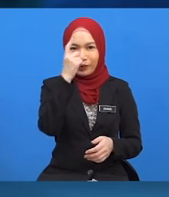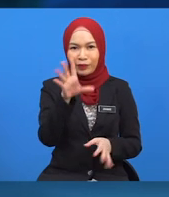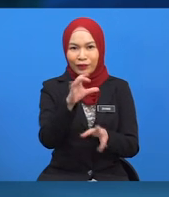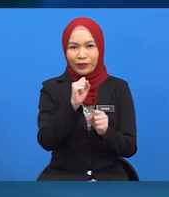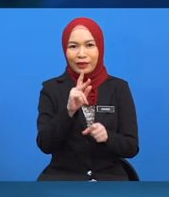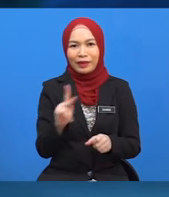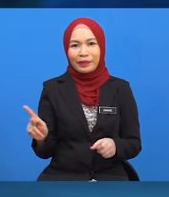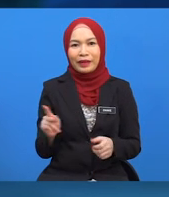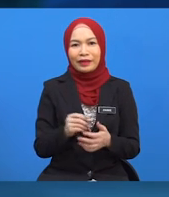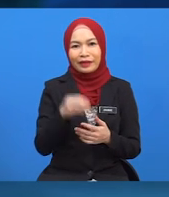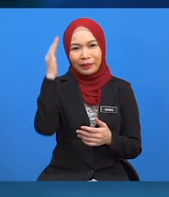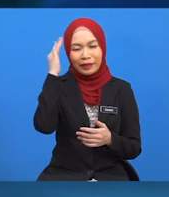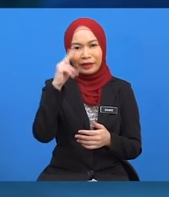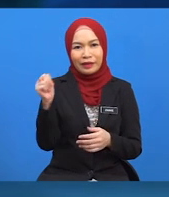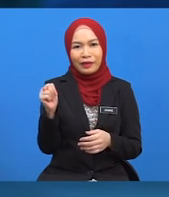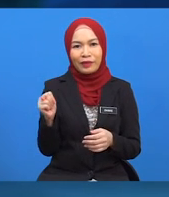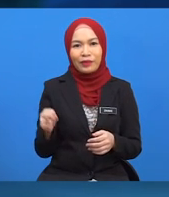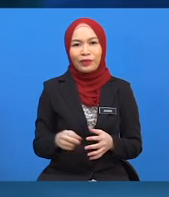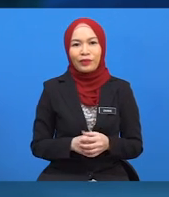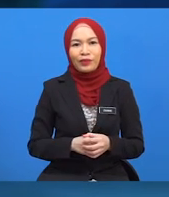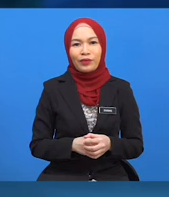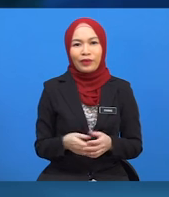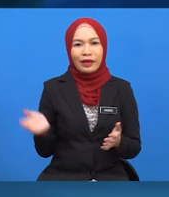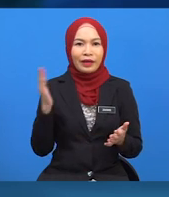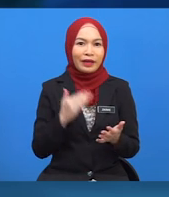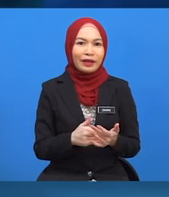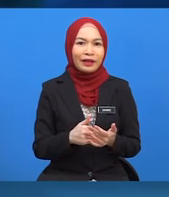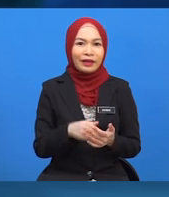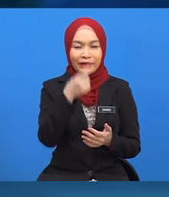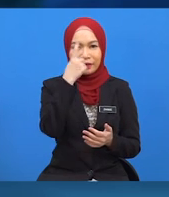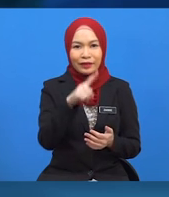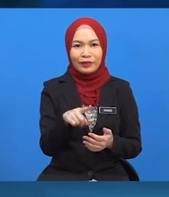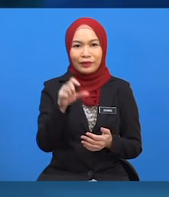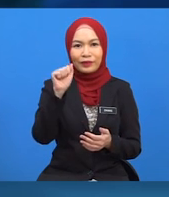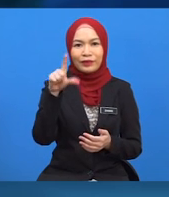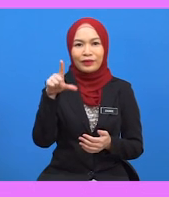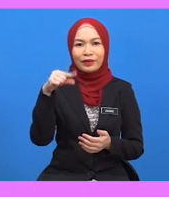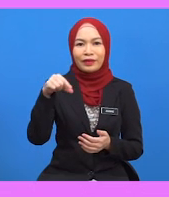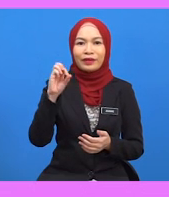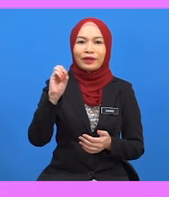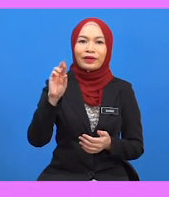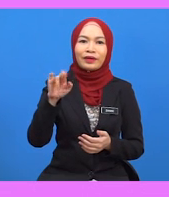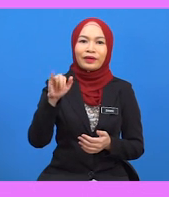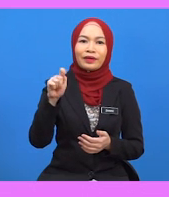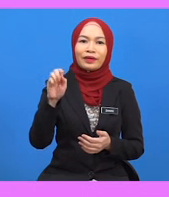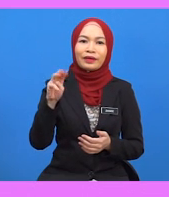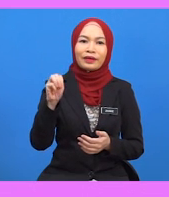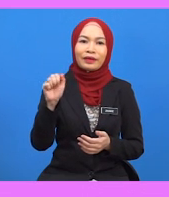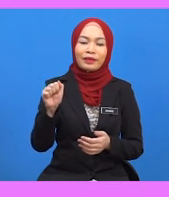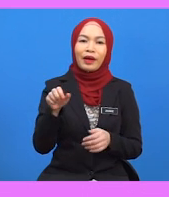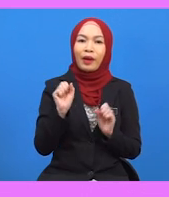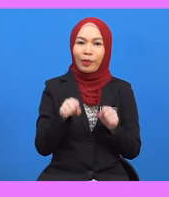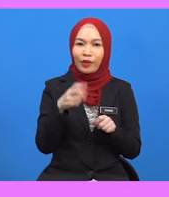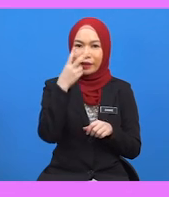Untuk mendapatkan maklumat tambahan tentang algoritma dalam binary search, sila imbas kod